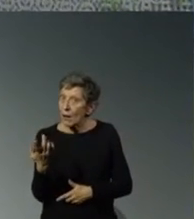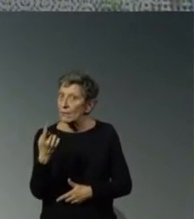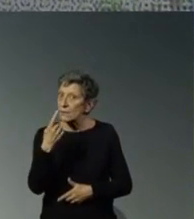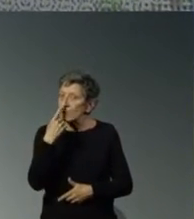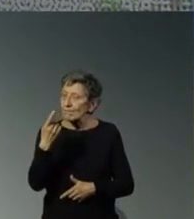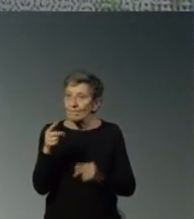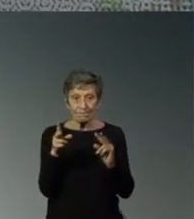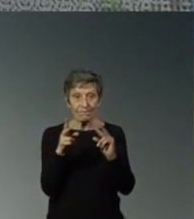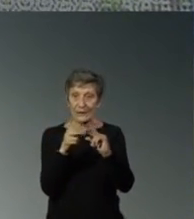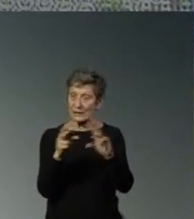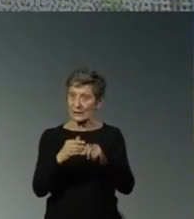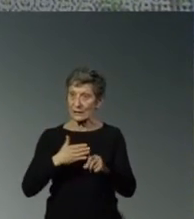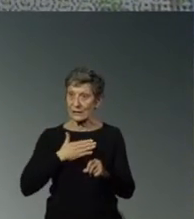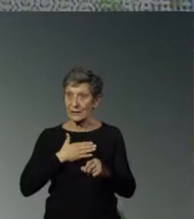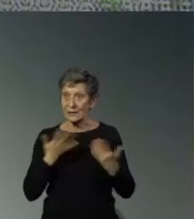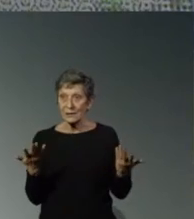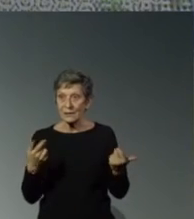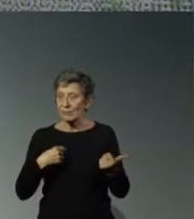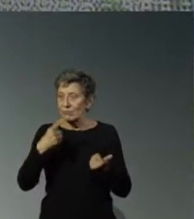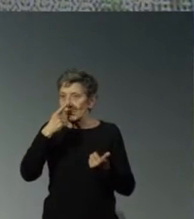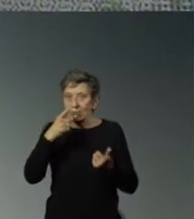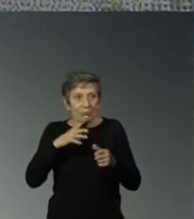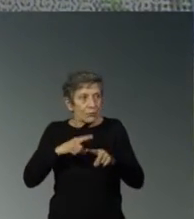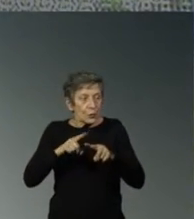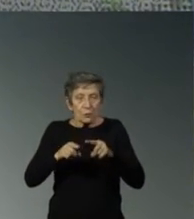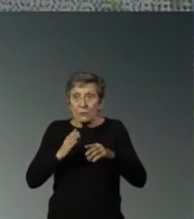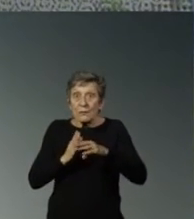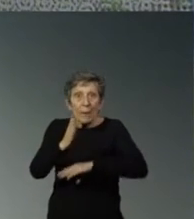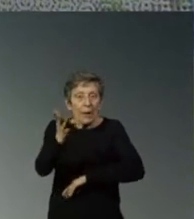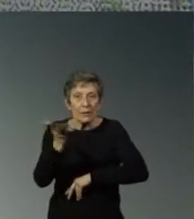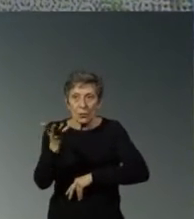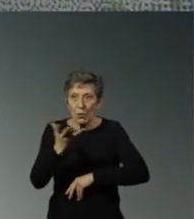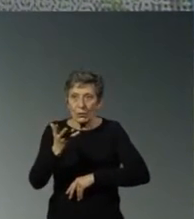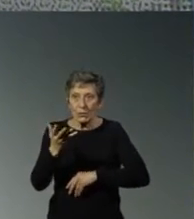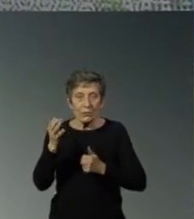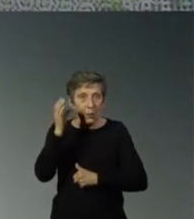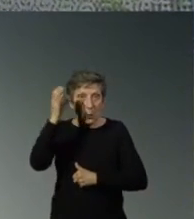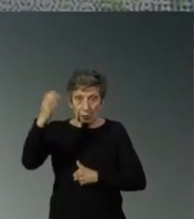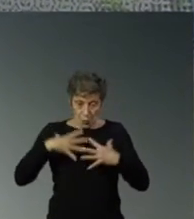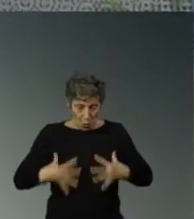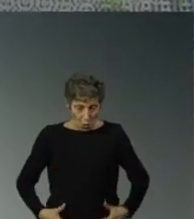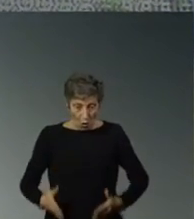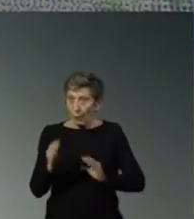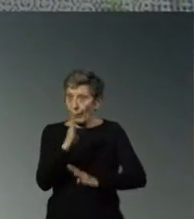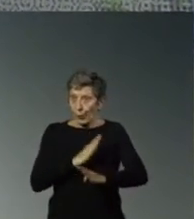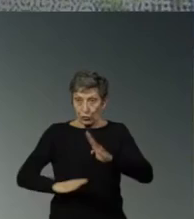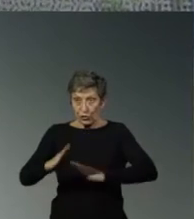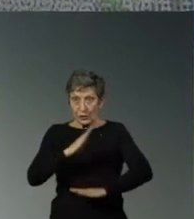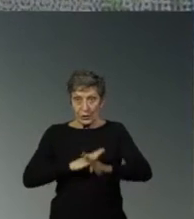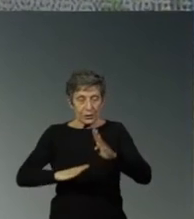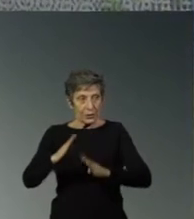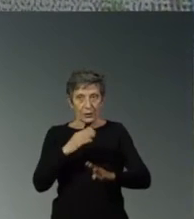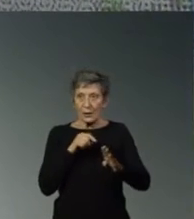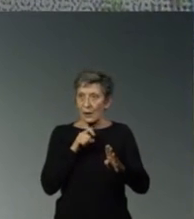le récit qui était le mien, ce qui apparaissait comme transcendant, c'était une certaine conception du corps purement biologique et l'absurdité